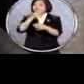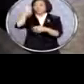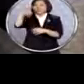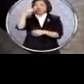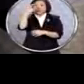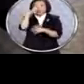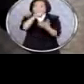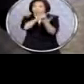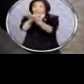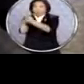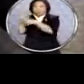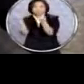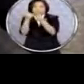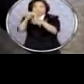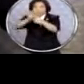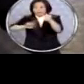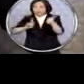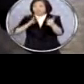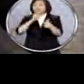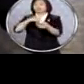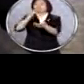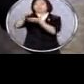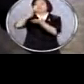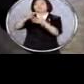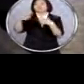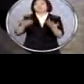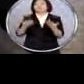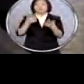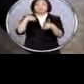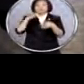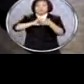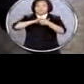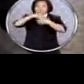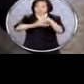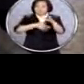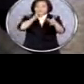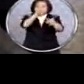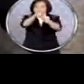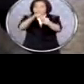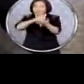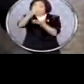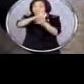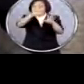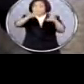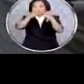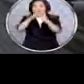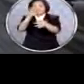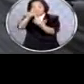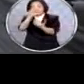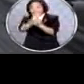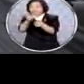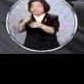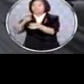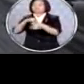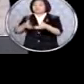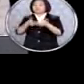债的风险最大冲击的是我们出口，所以寻找新的市场，扩充我们内需的市场跟财政纪律是最重